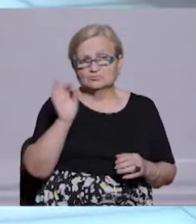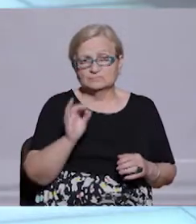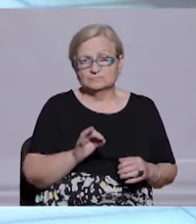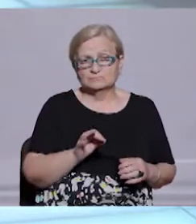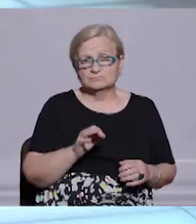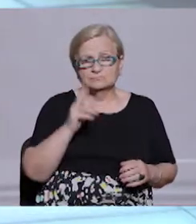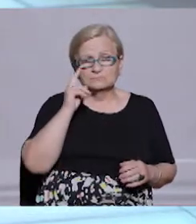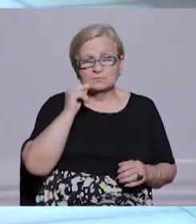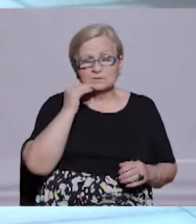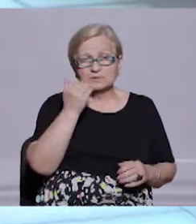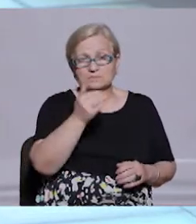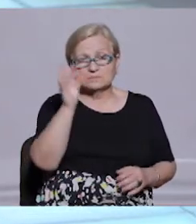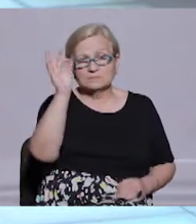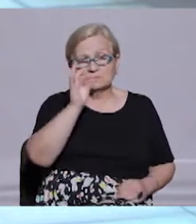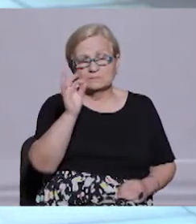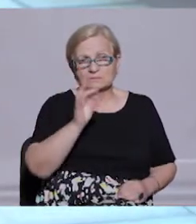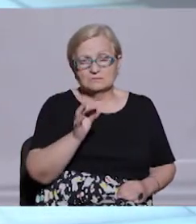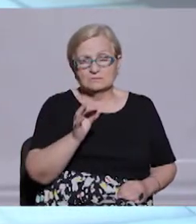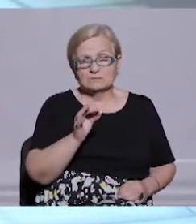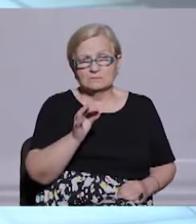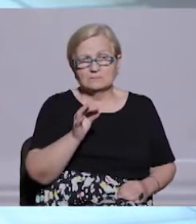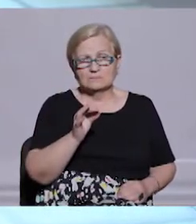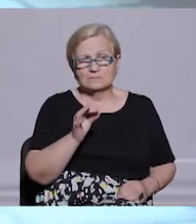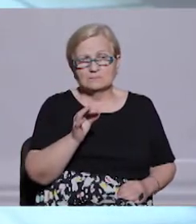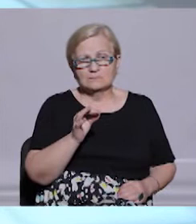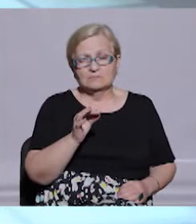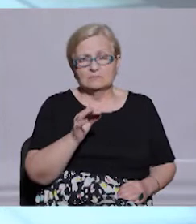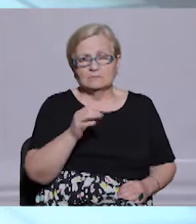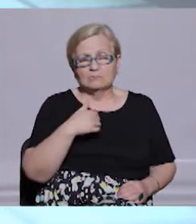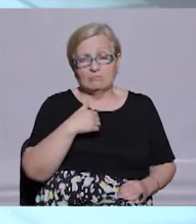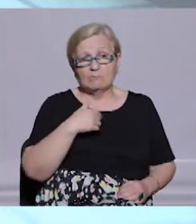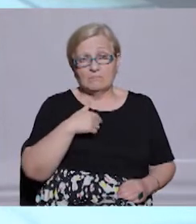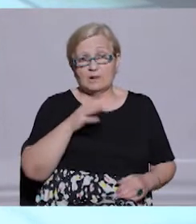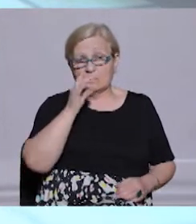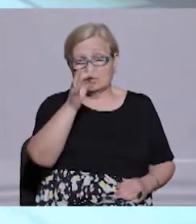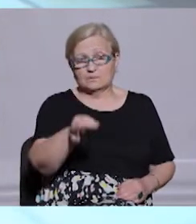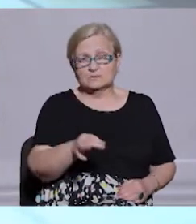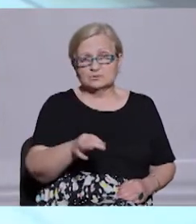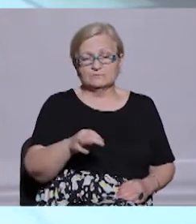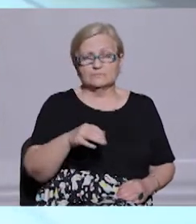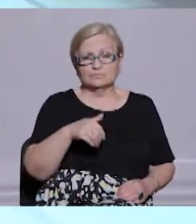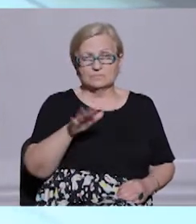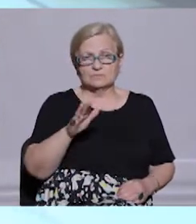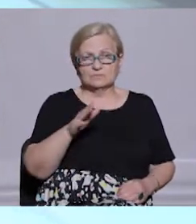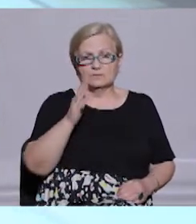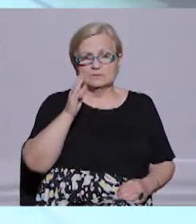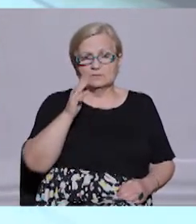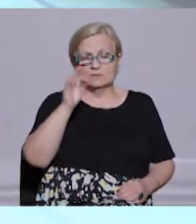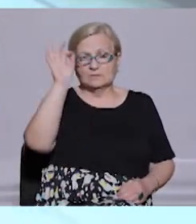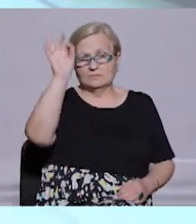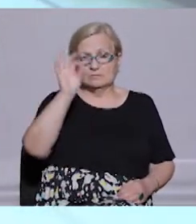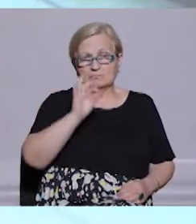ხშირად რიცხვის პროცენტის საპოვნელა დროს და ხშირად არა უბრალოდ გირჩევთ უკვე თქვენ სასაქში, პირდაპირ უნდა